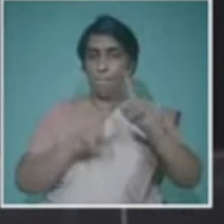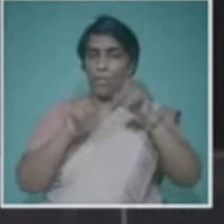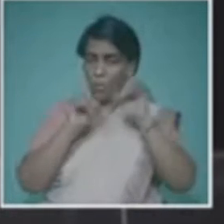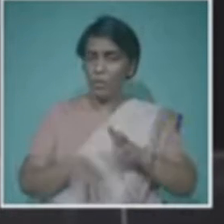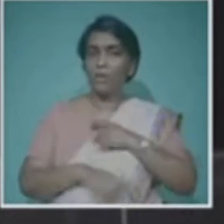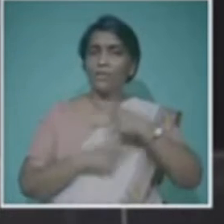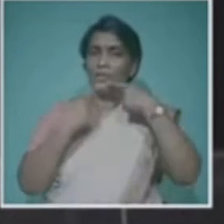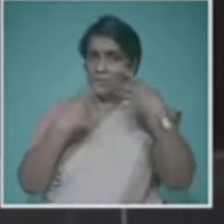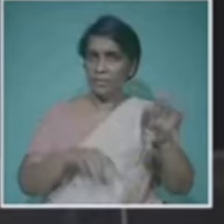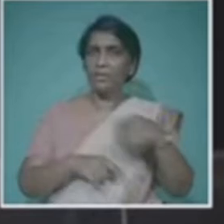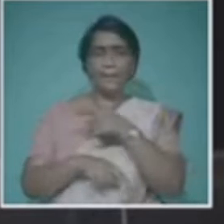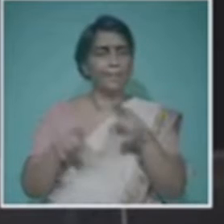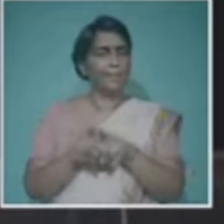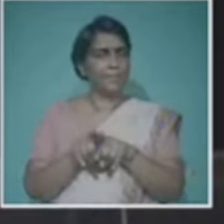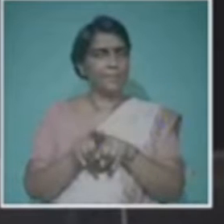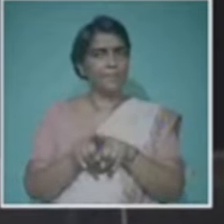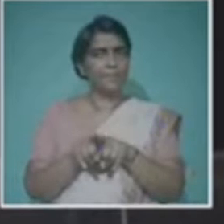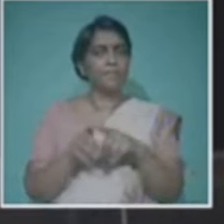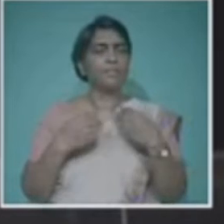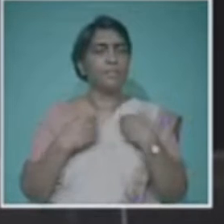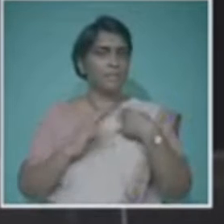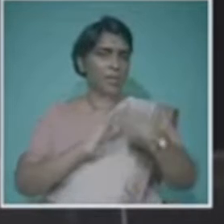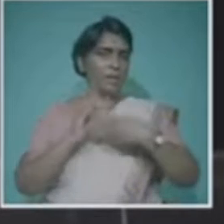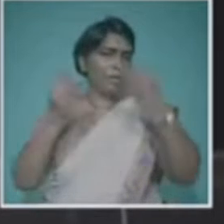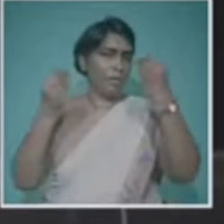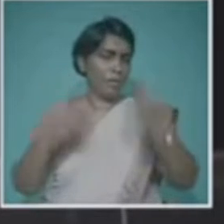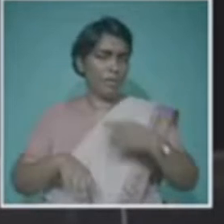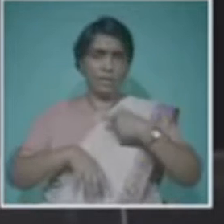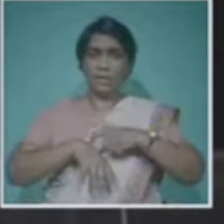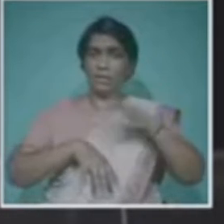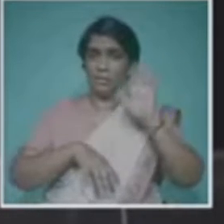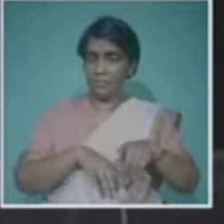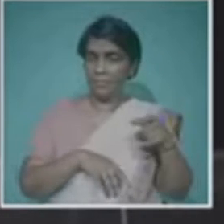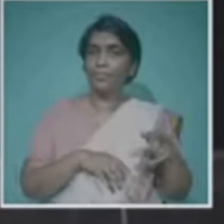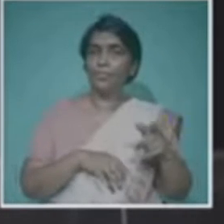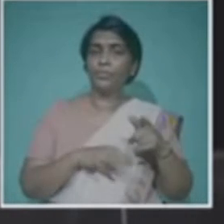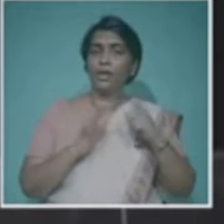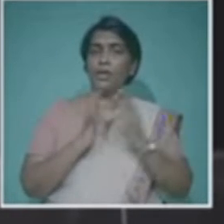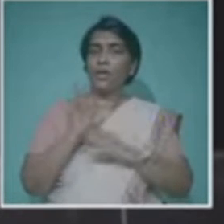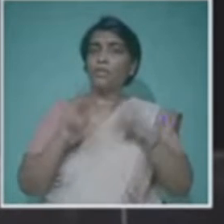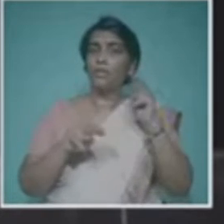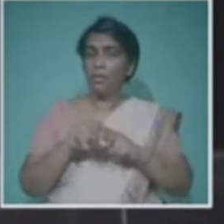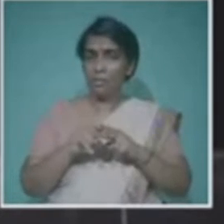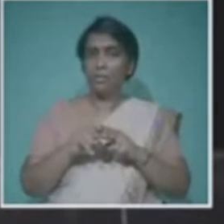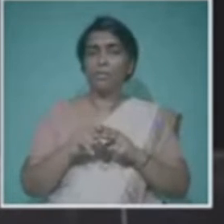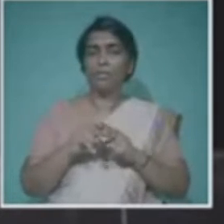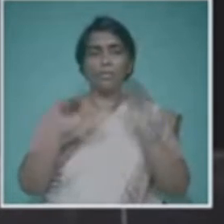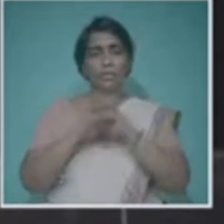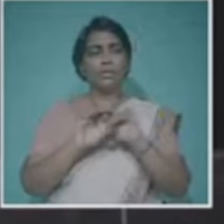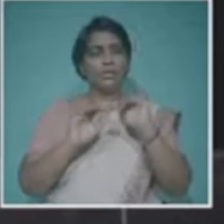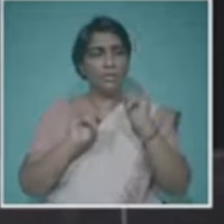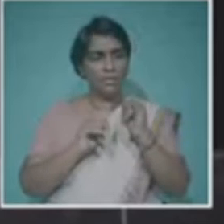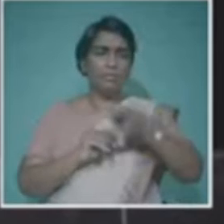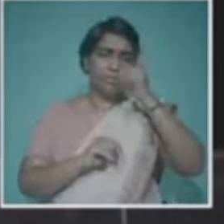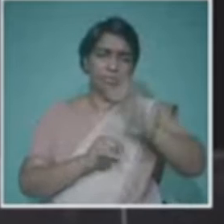දෙයක් කිව්වා. ඉතින් මේතන අපි රට බංකොලොත් වෙලා තියෙන අවස්ථාවේ ජාත්‍යන්තර මූල අරමුදලට ගිහිල්ලා යම් යම් දේවල් වලට